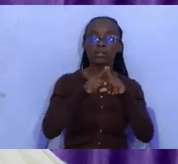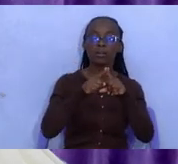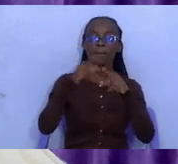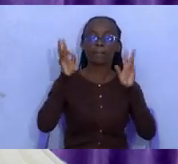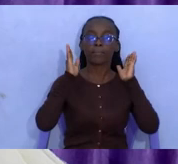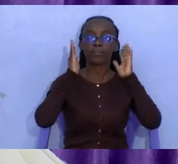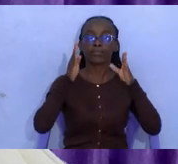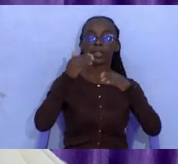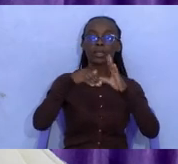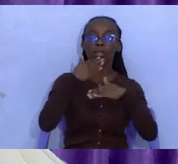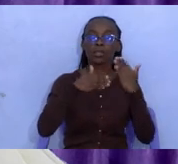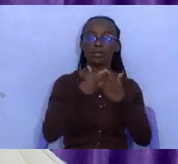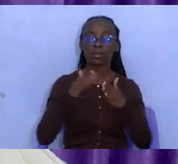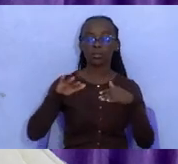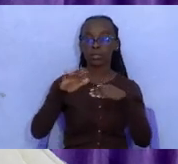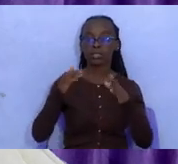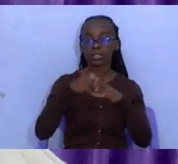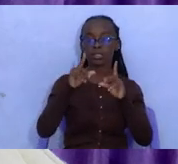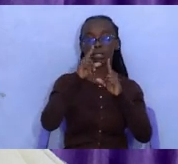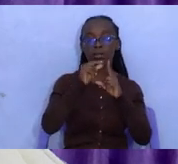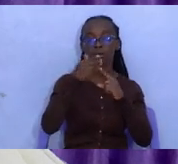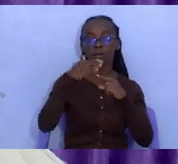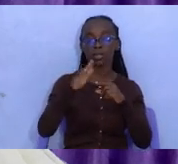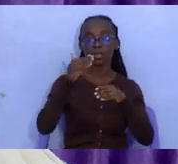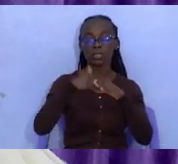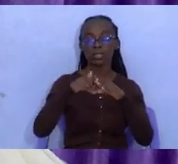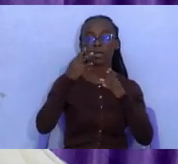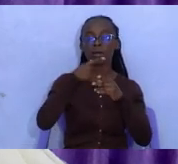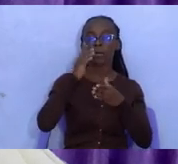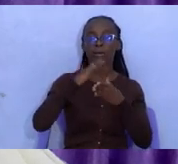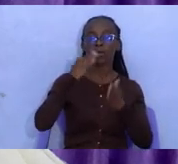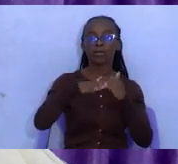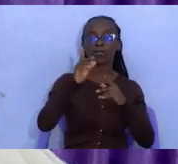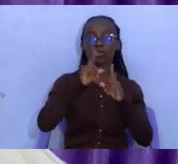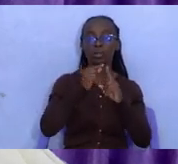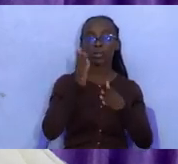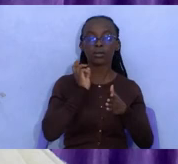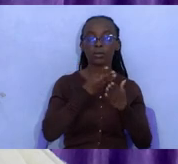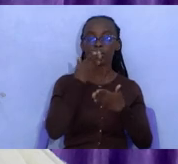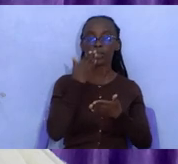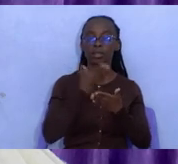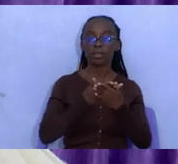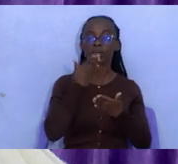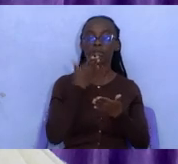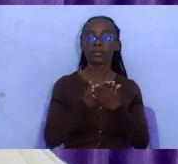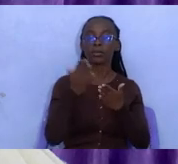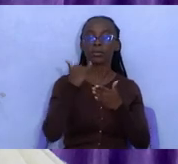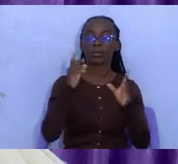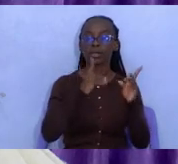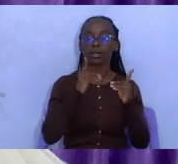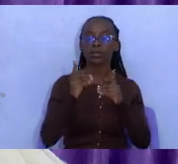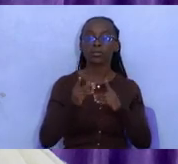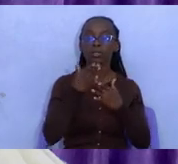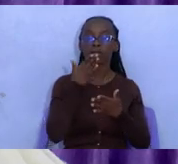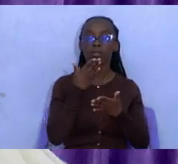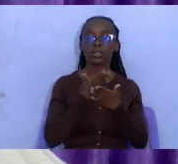kila sehemu na kwa neno lako, kwa utukufu wa jina lako. Tunakushukuru mfalme. Asante maana Bwana umetenda.